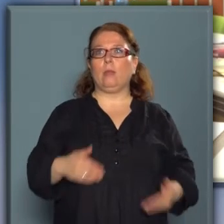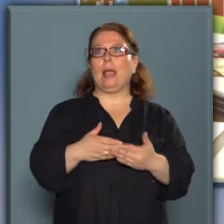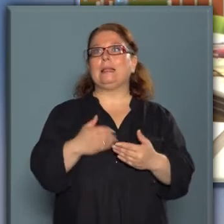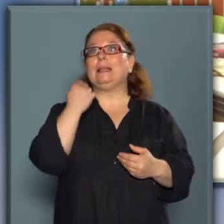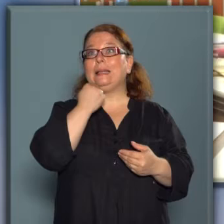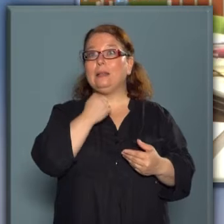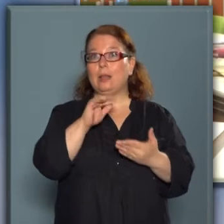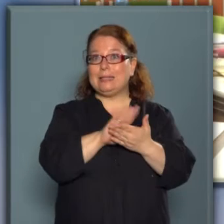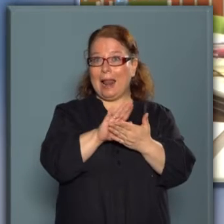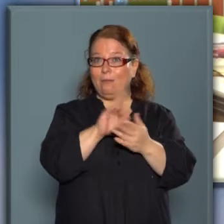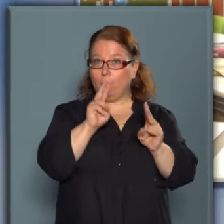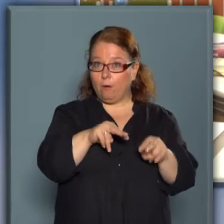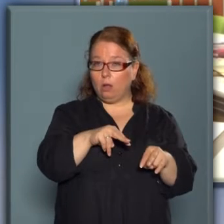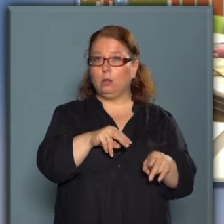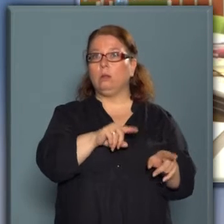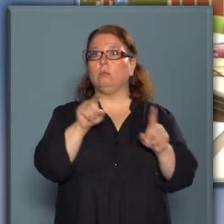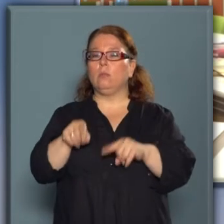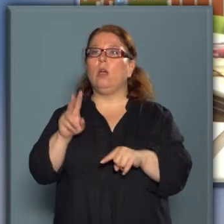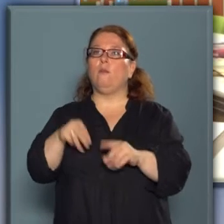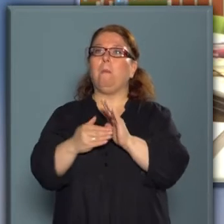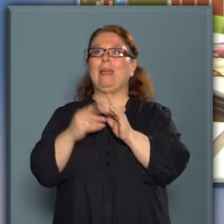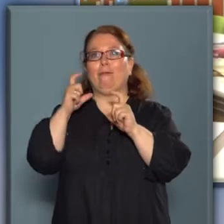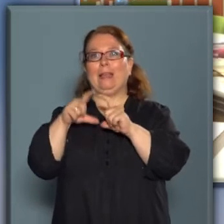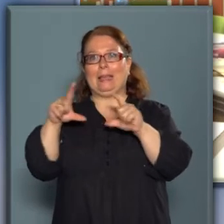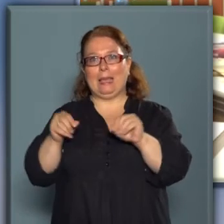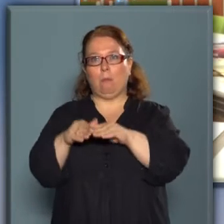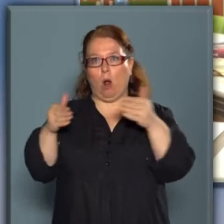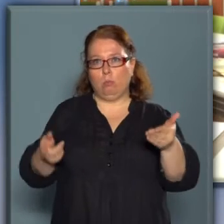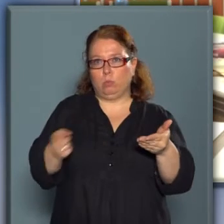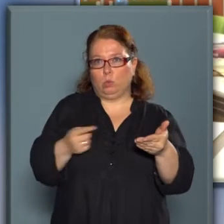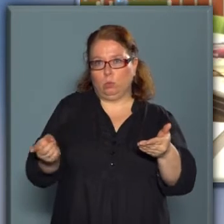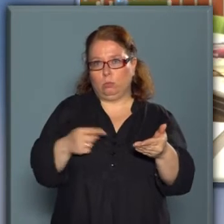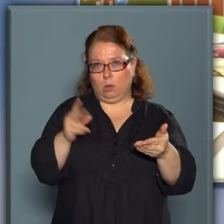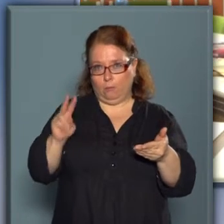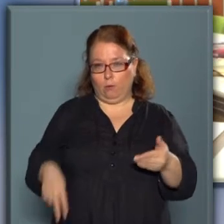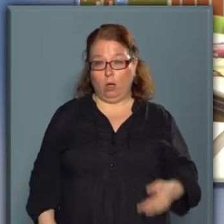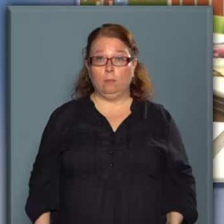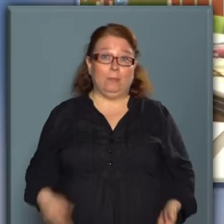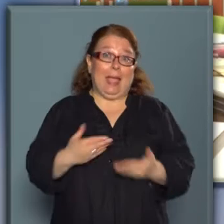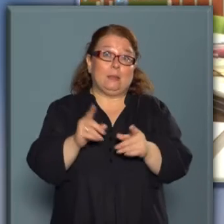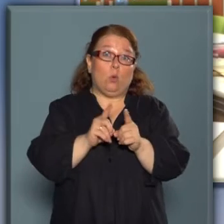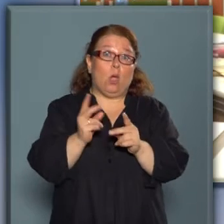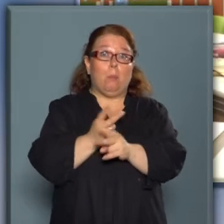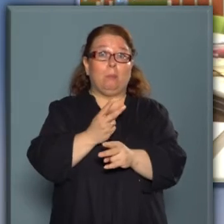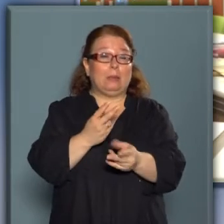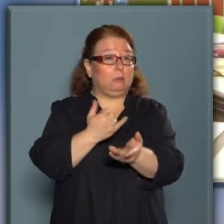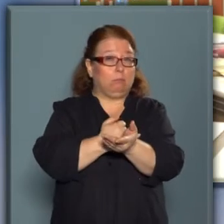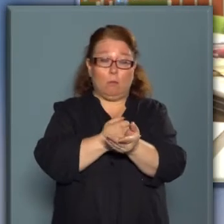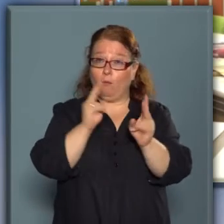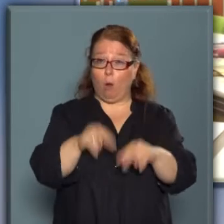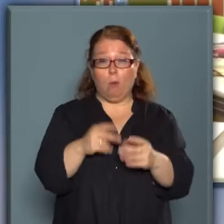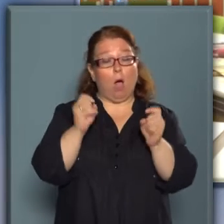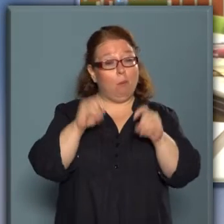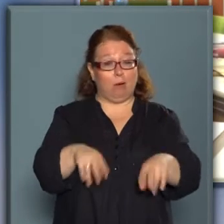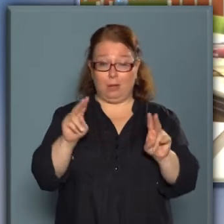ami van digitalizálva, vannak még fényképalbumokban is. Tehát ez egy olyan dolog, ez olyan, mint egy mákony, ezt nem lehet